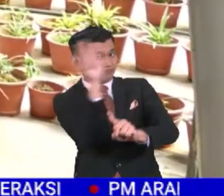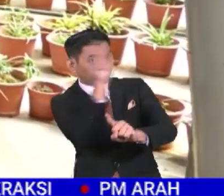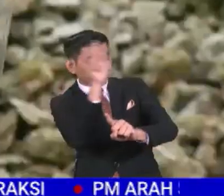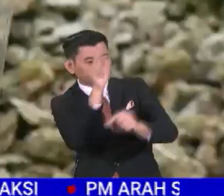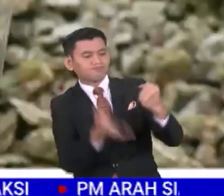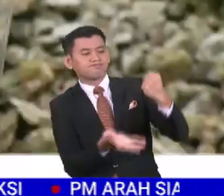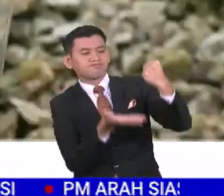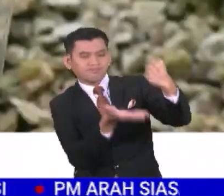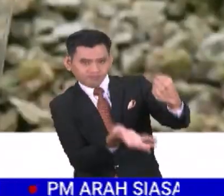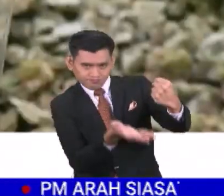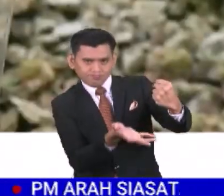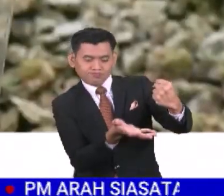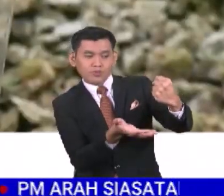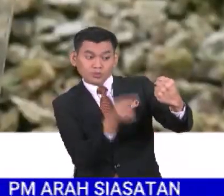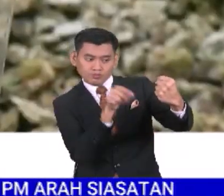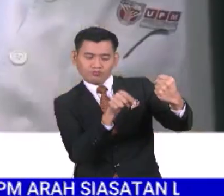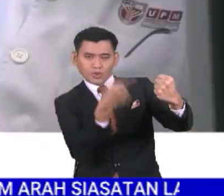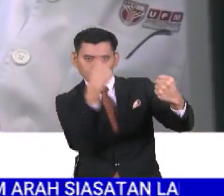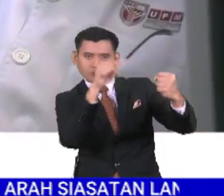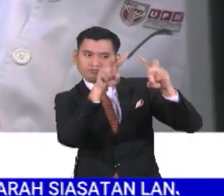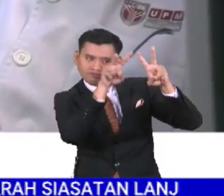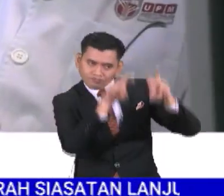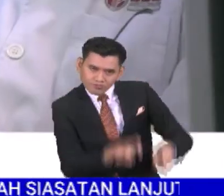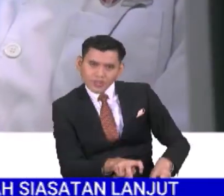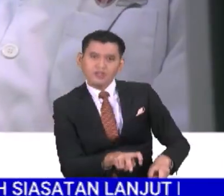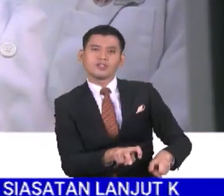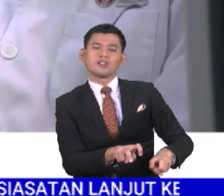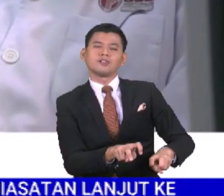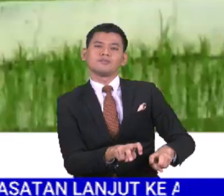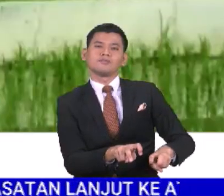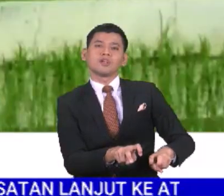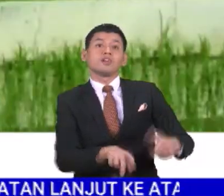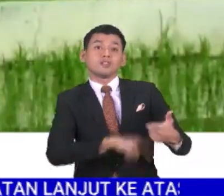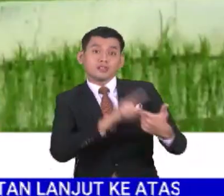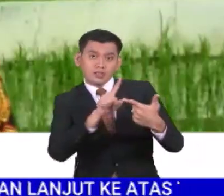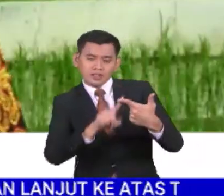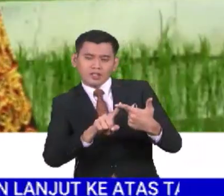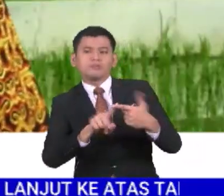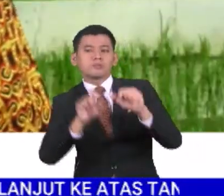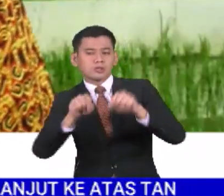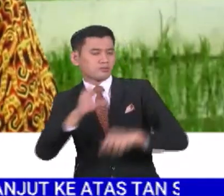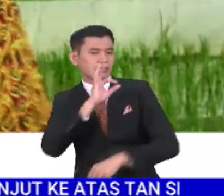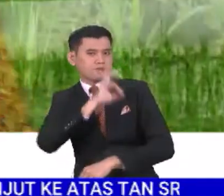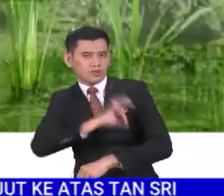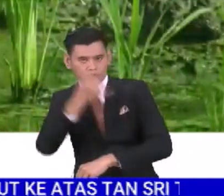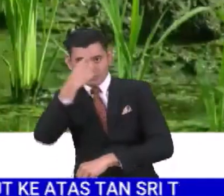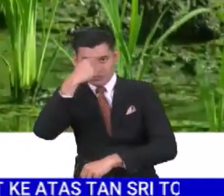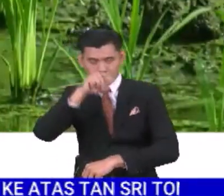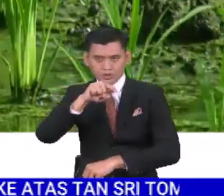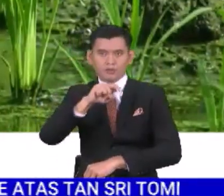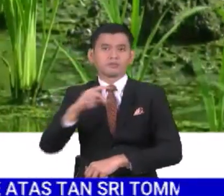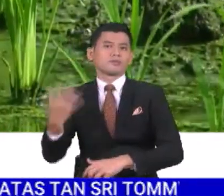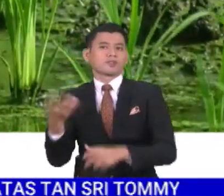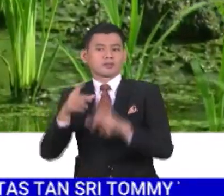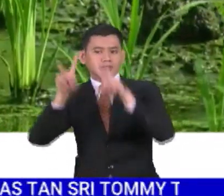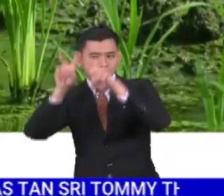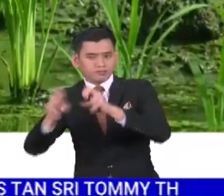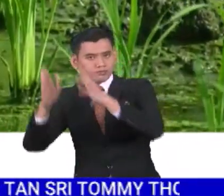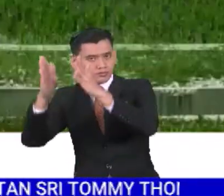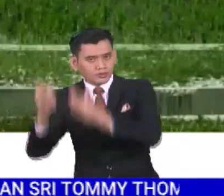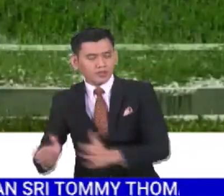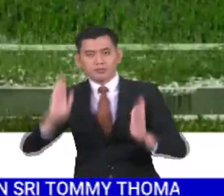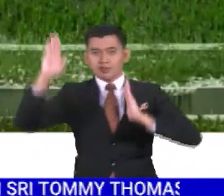ataupun apa nama dana penyelidikan kepada industri-industri dan juga saintis-saintis yang ada di Malaysia. Pelan dan